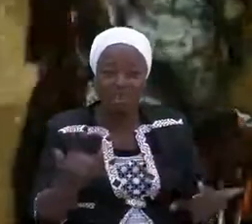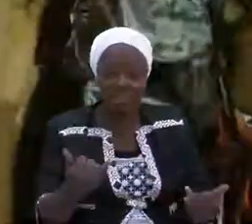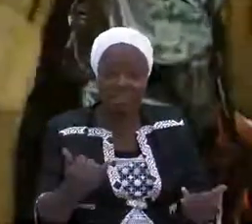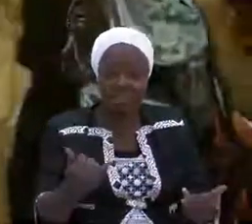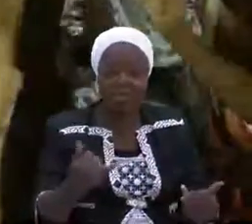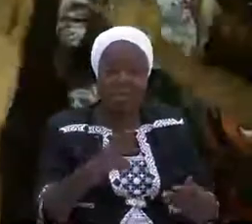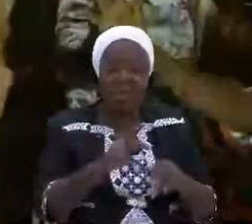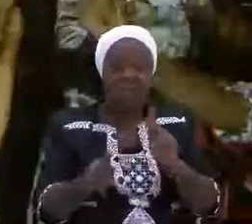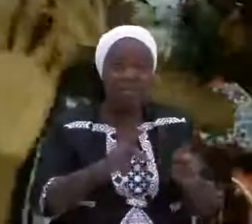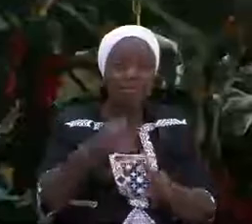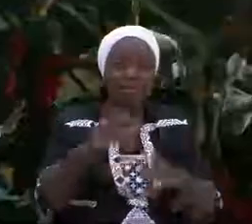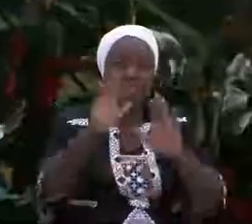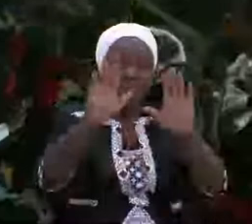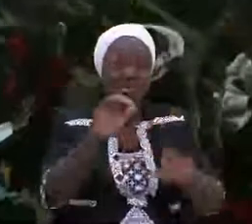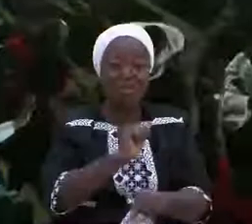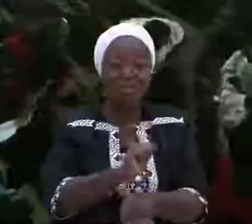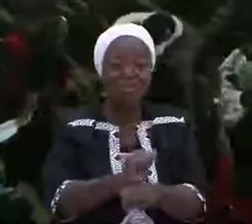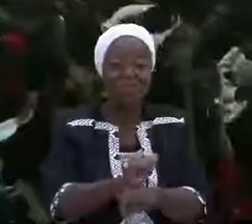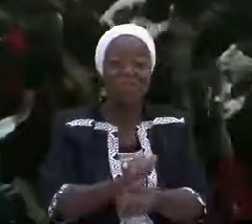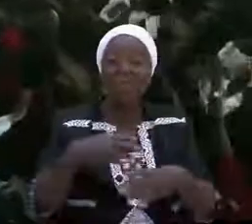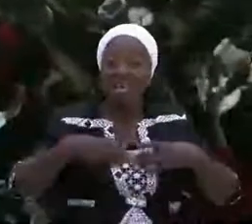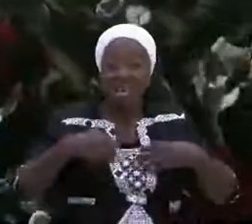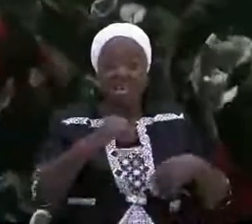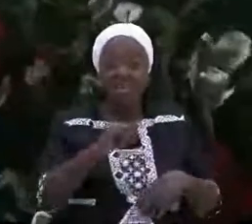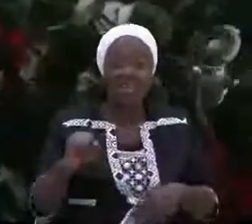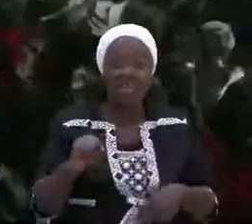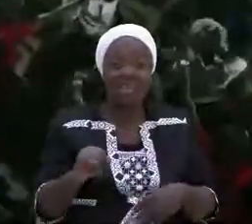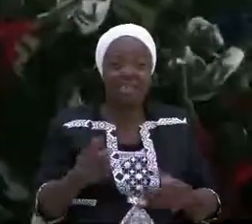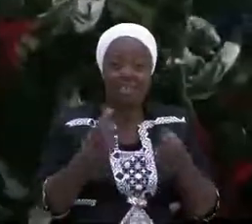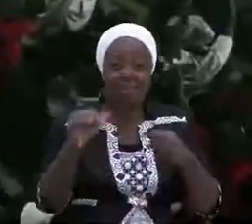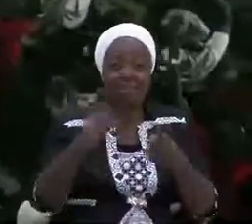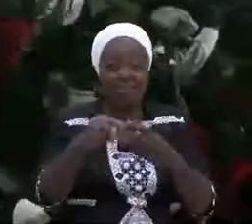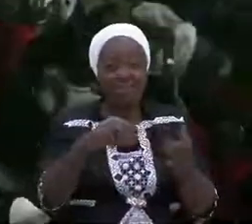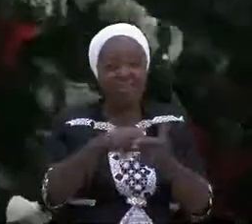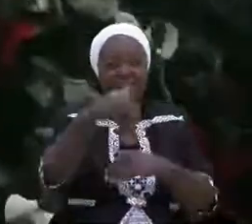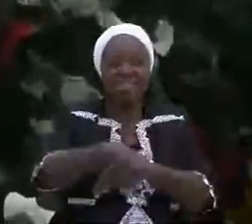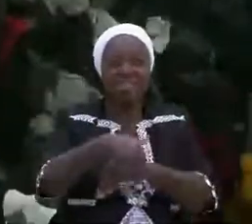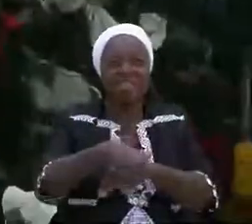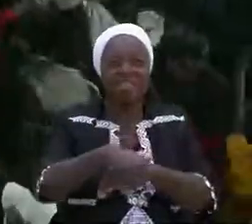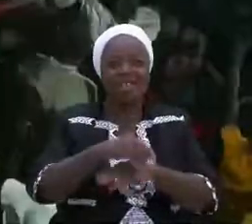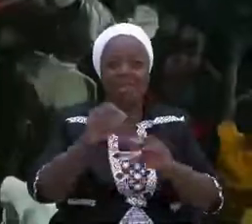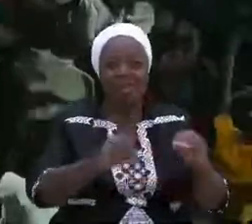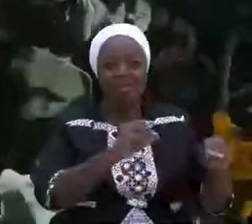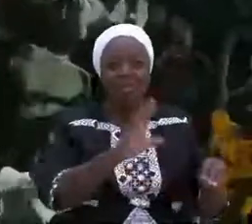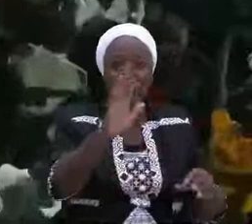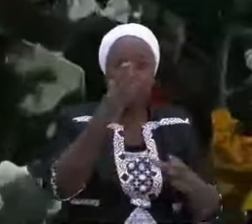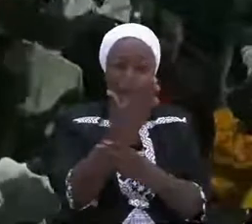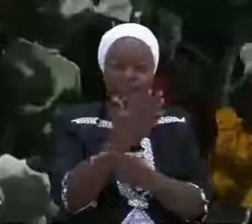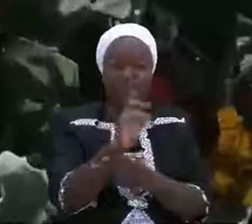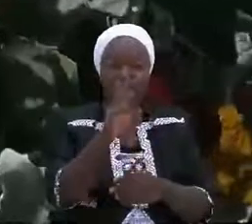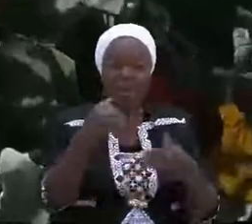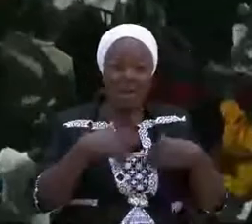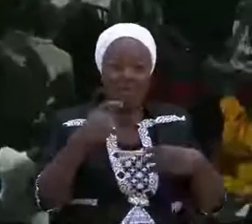Cible de miracle. Cible de miracle. La guérison viendra pour toi ce soir. Mets ta main là où tu as le